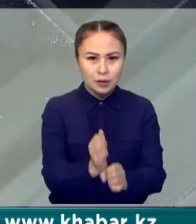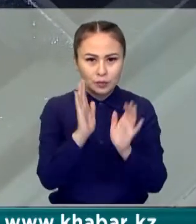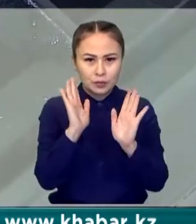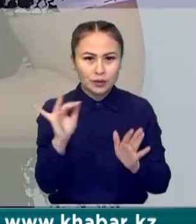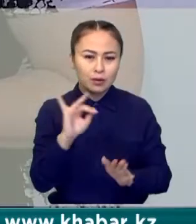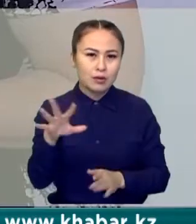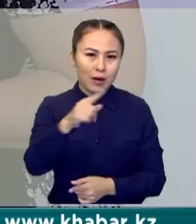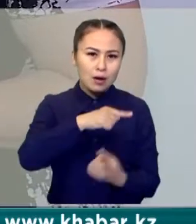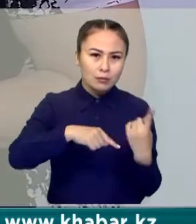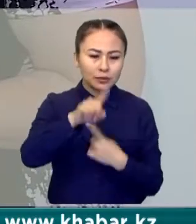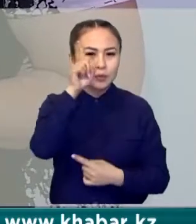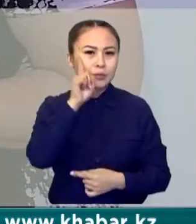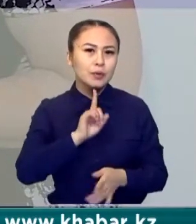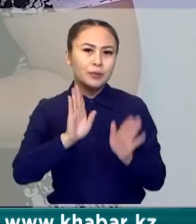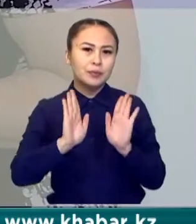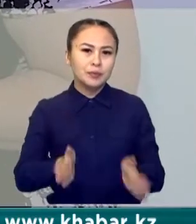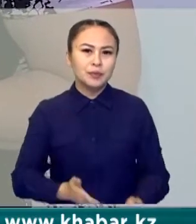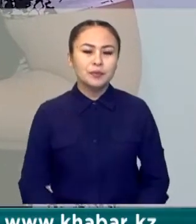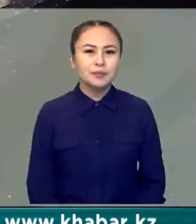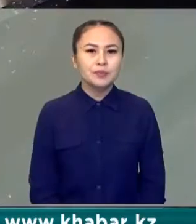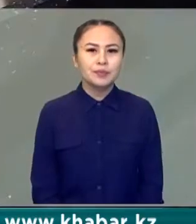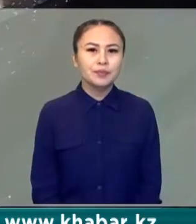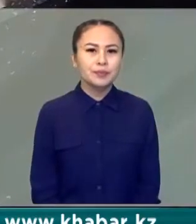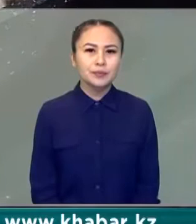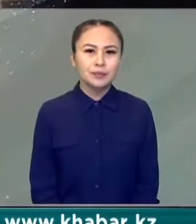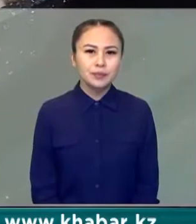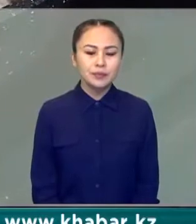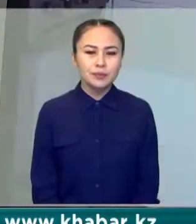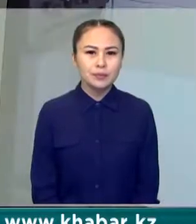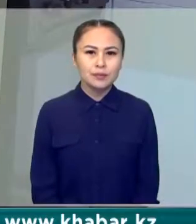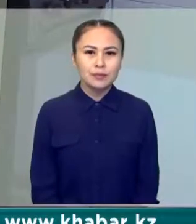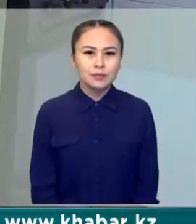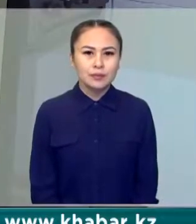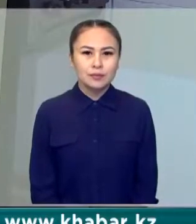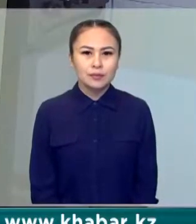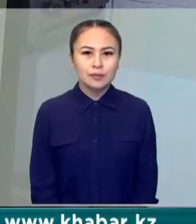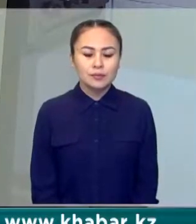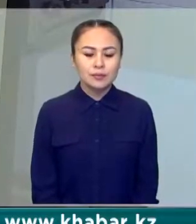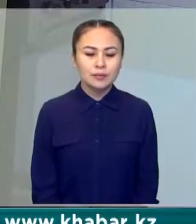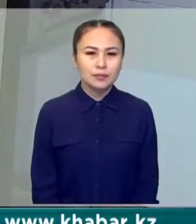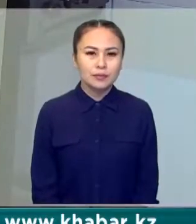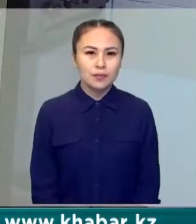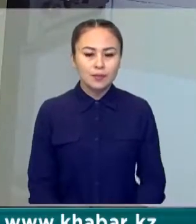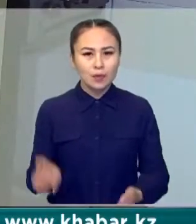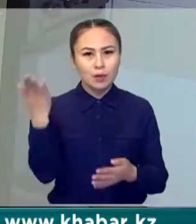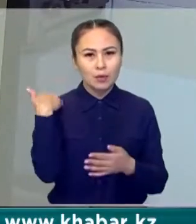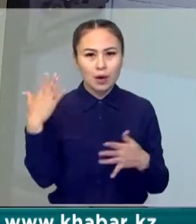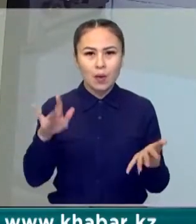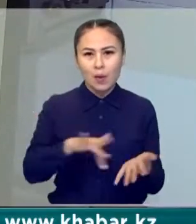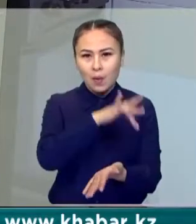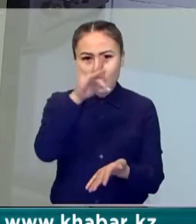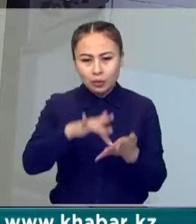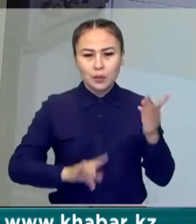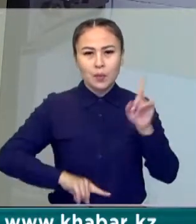әрі кәсіпкерлікті дамытуға да септігі тигізері сөзсіз. Бұрын жаңағы қаладағы